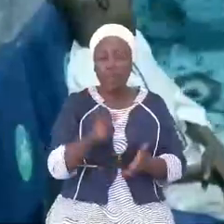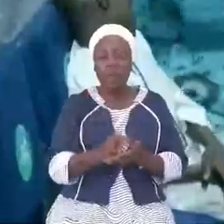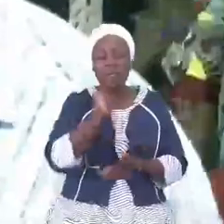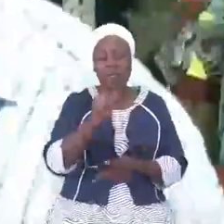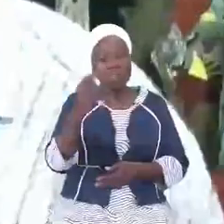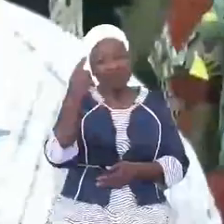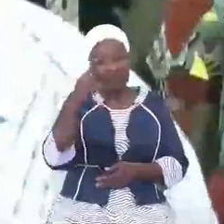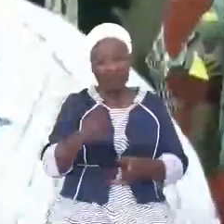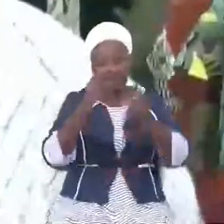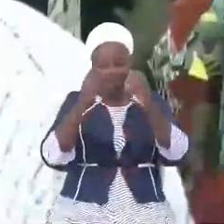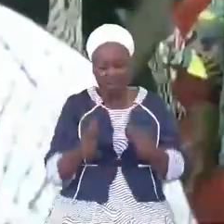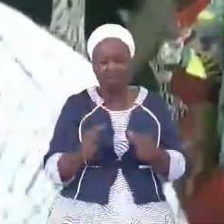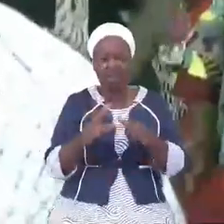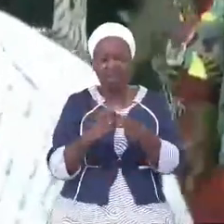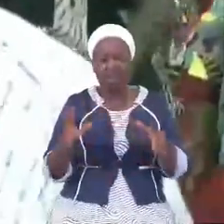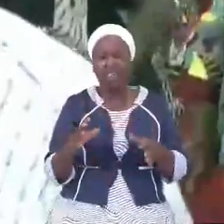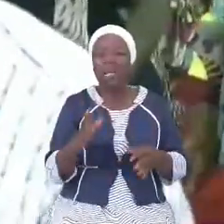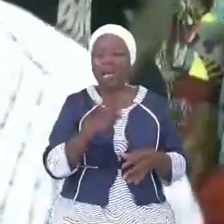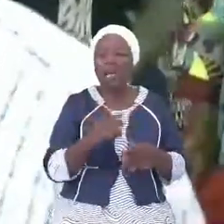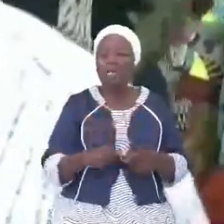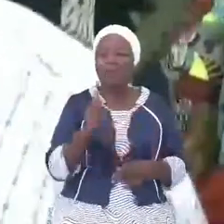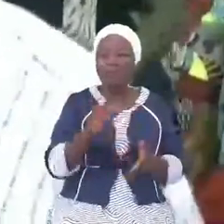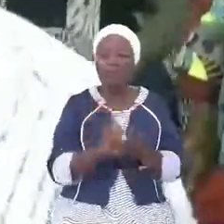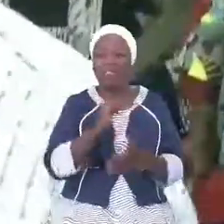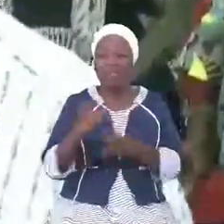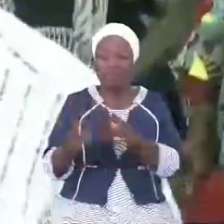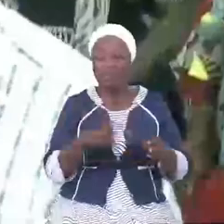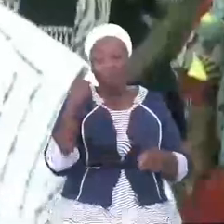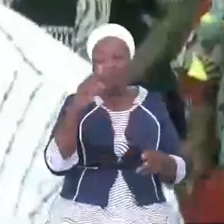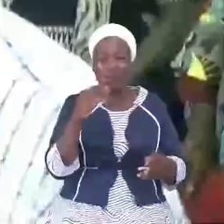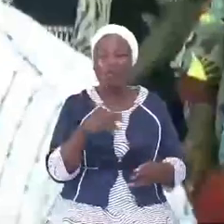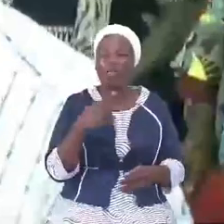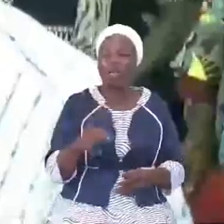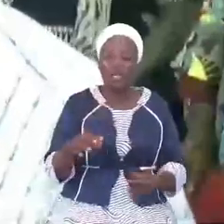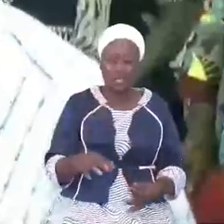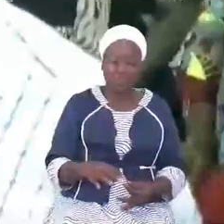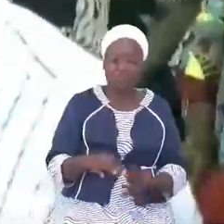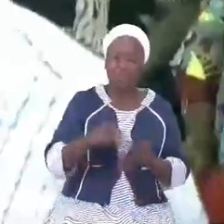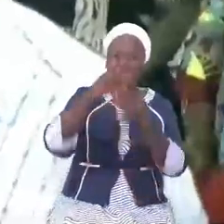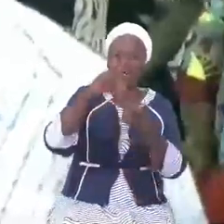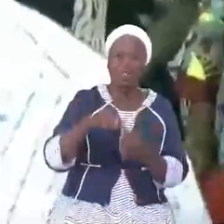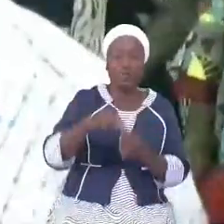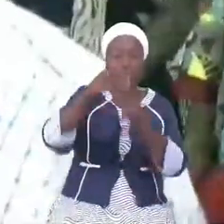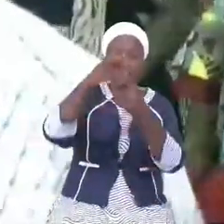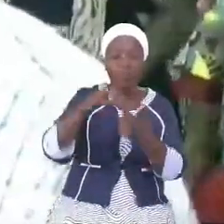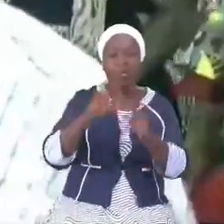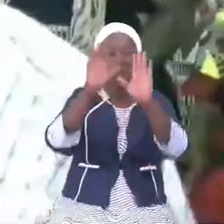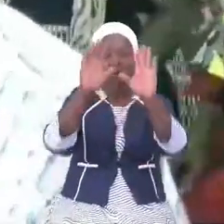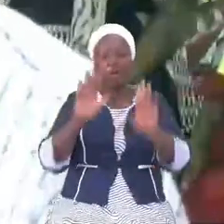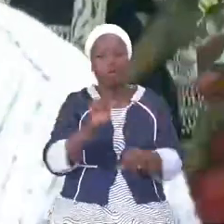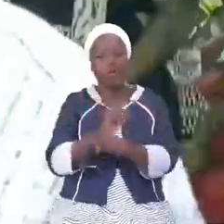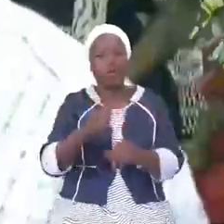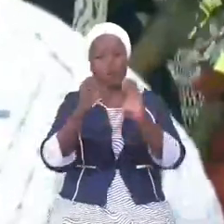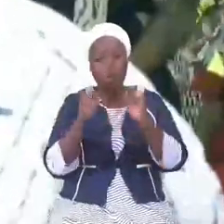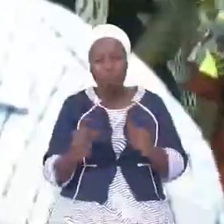la libération spontanée. Candidat au miracle, à la puissance